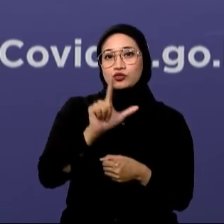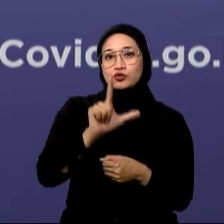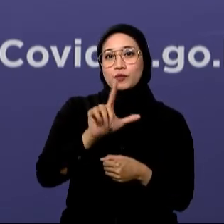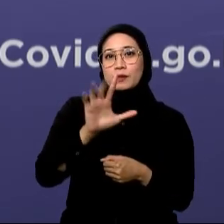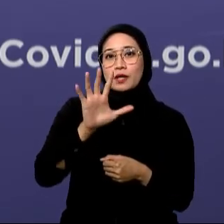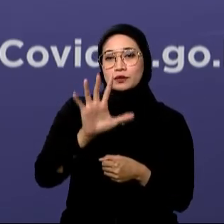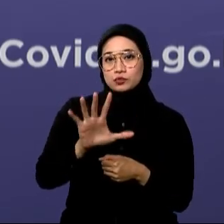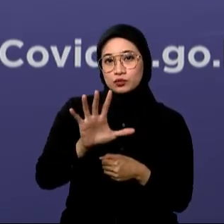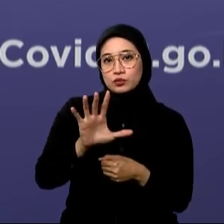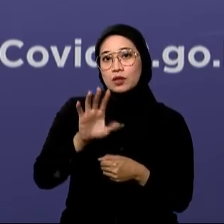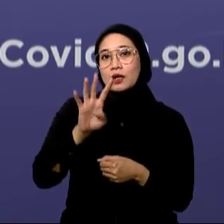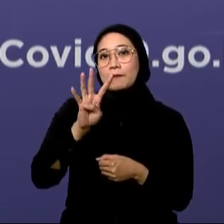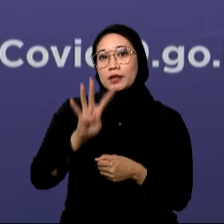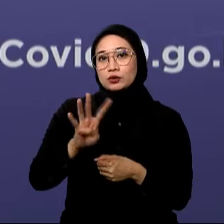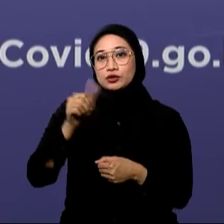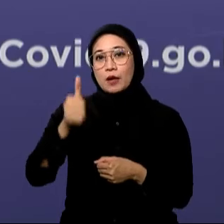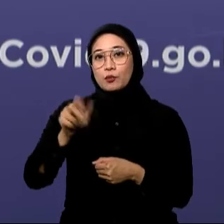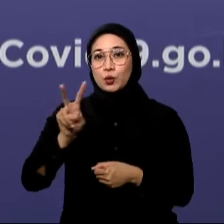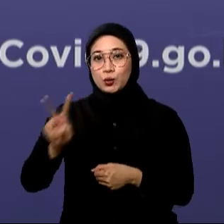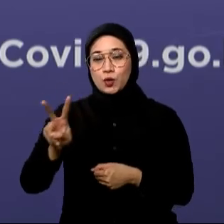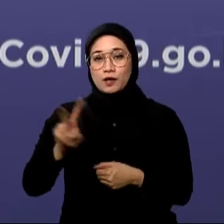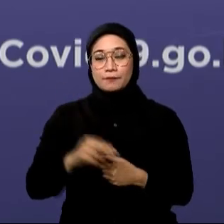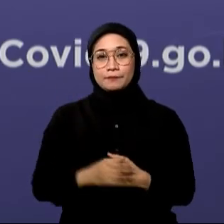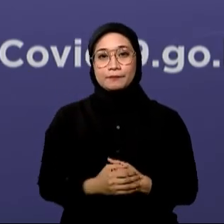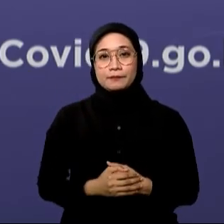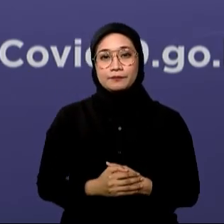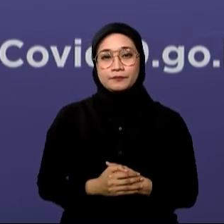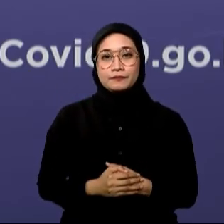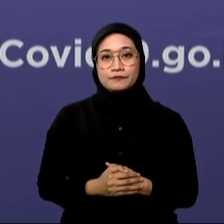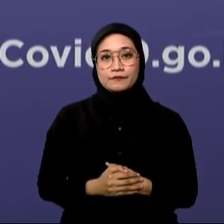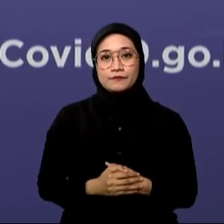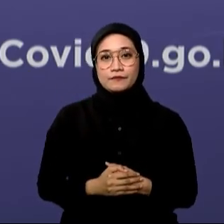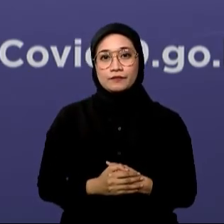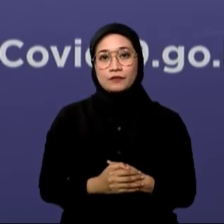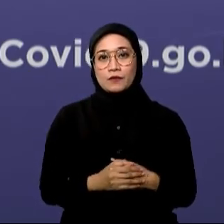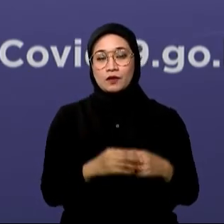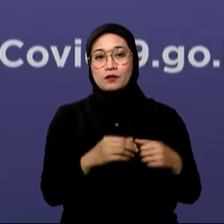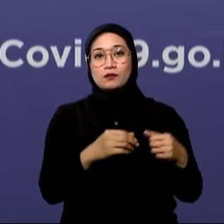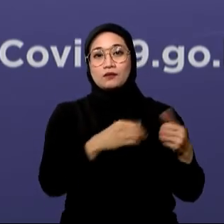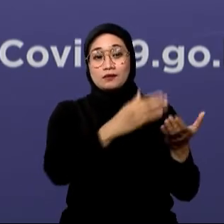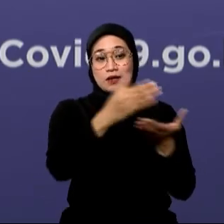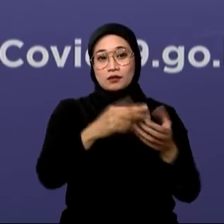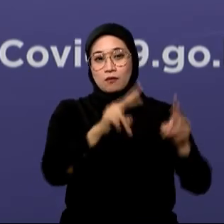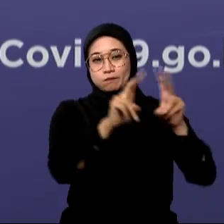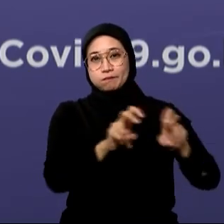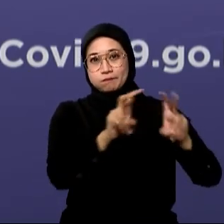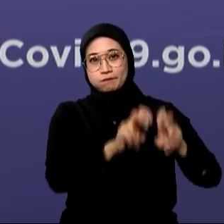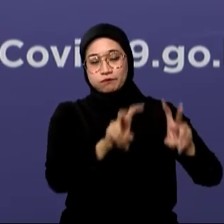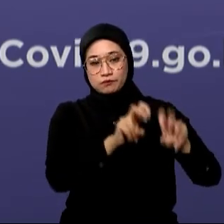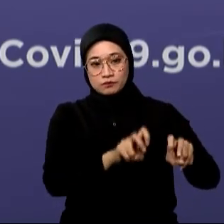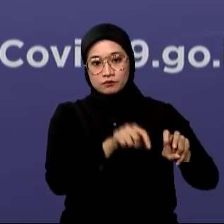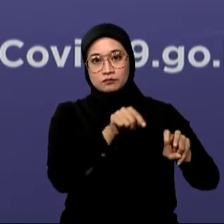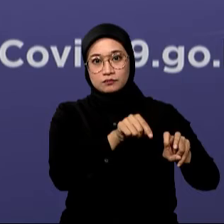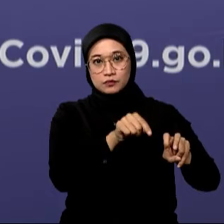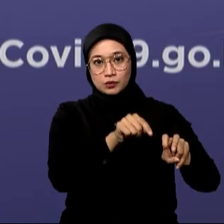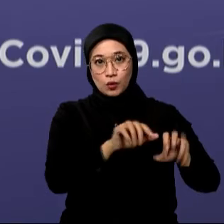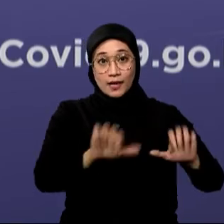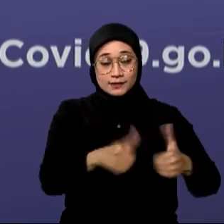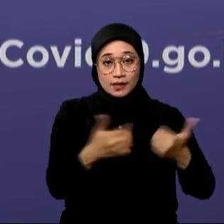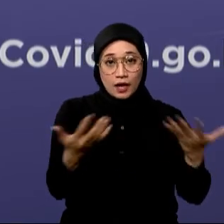1.175.462 spesimen. Dari pemeriksaan ini kita dapatkan konfirmasi